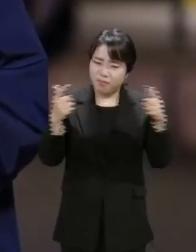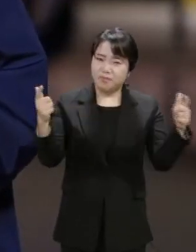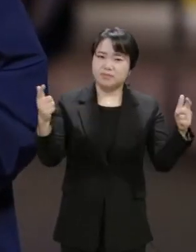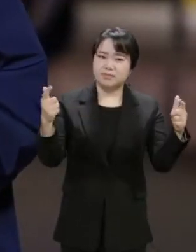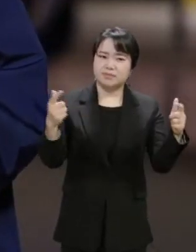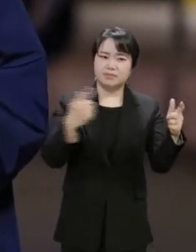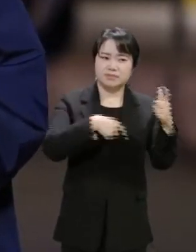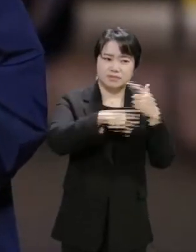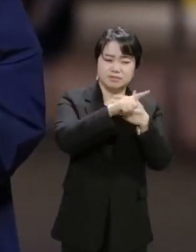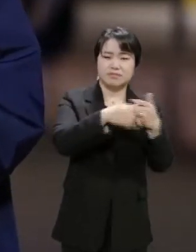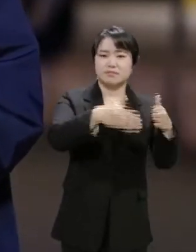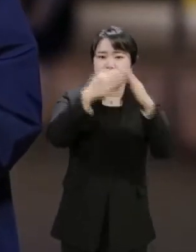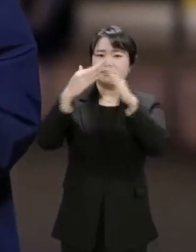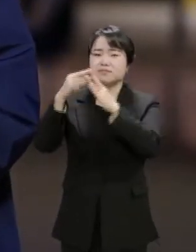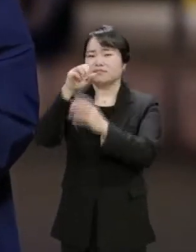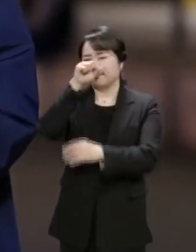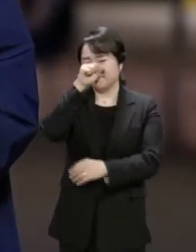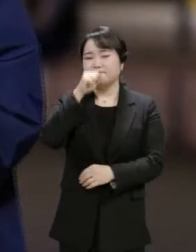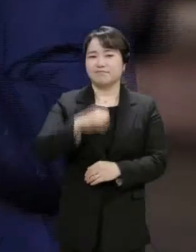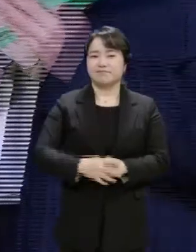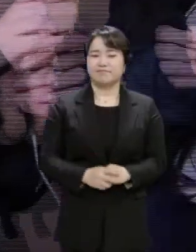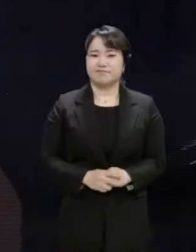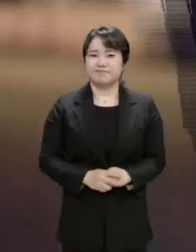더 마련됐으면 좋겠습니다.